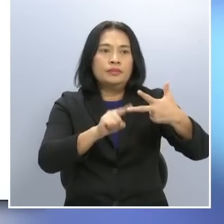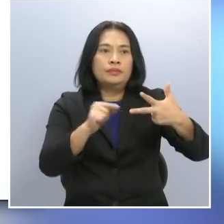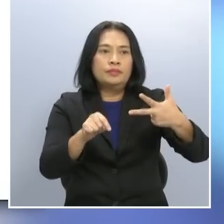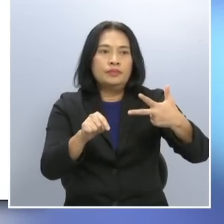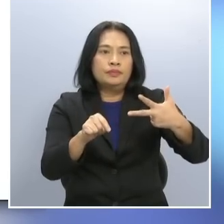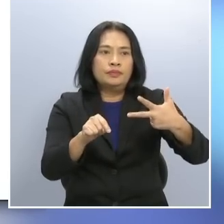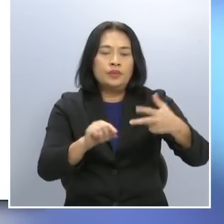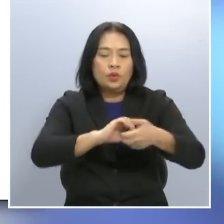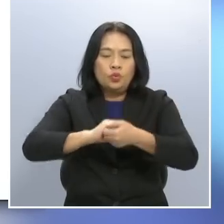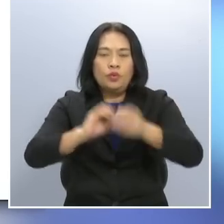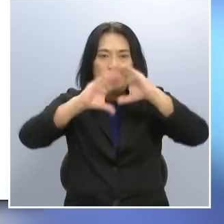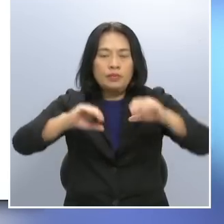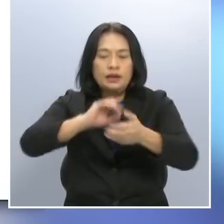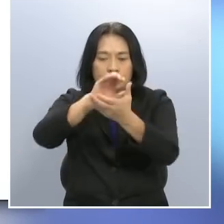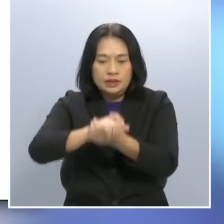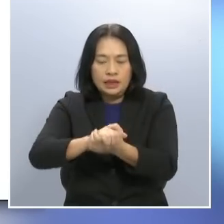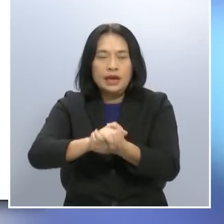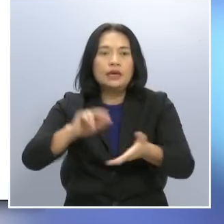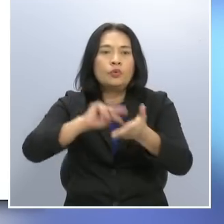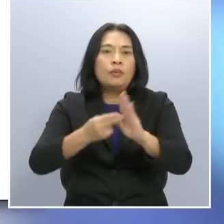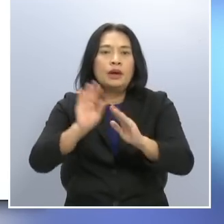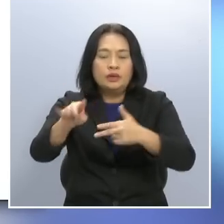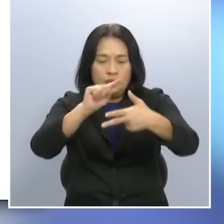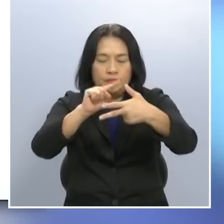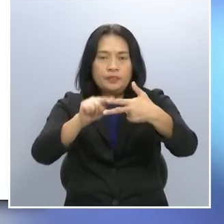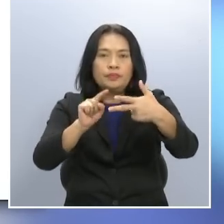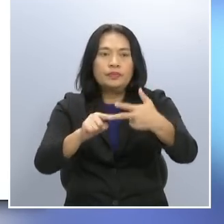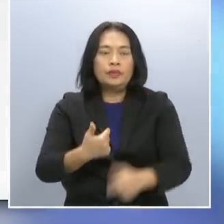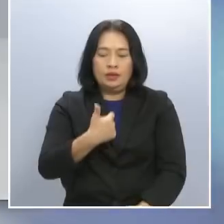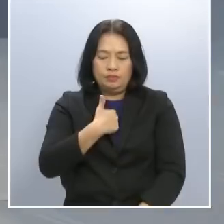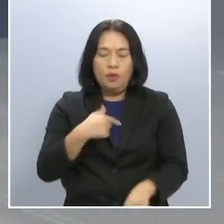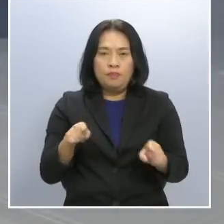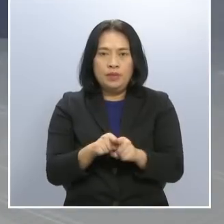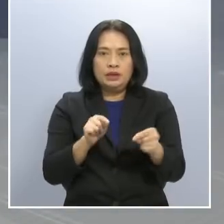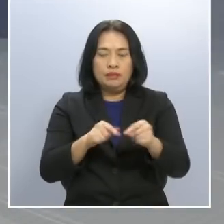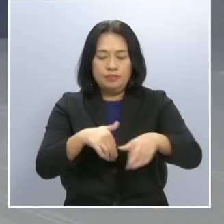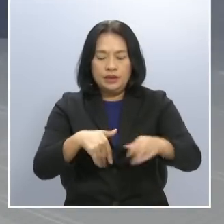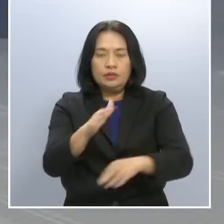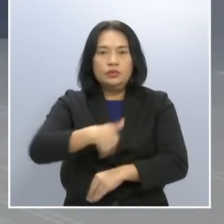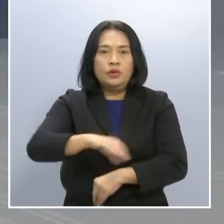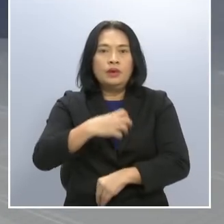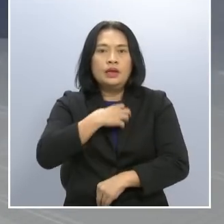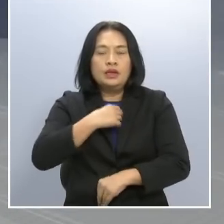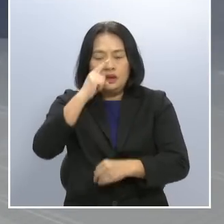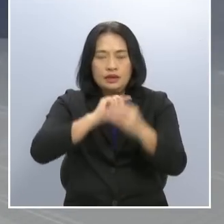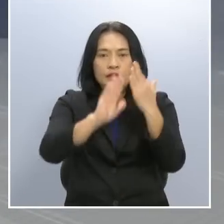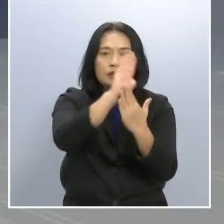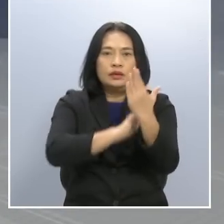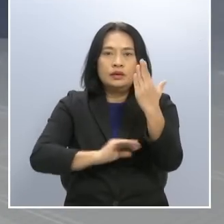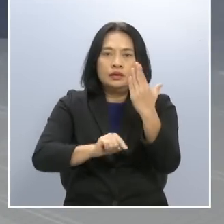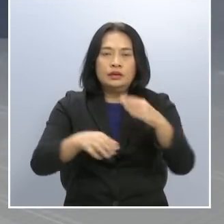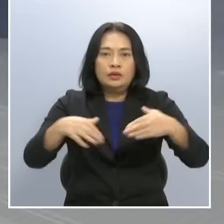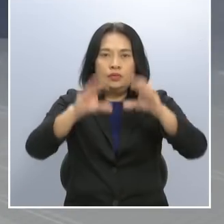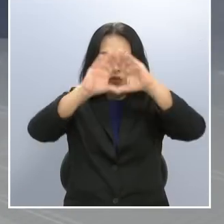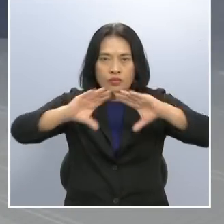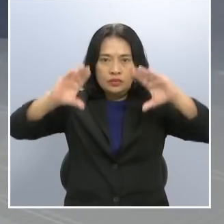ตัวก็บอกว่าผมก็เช่นเดียวกับประชาชนทั่วไปอยากเชียร์ให้ประเทศของเราจัดตั้งรัฐบาลที่